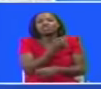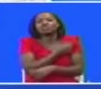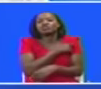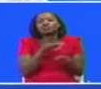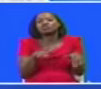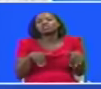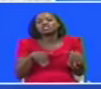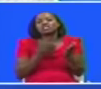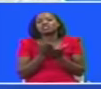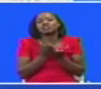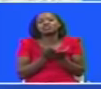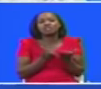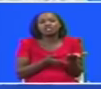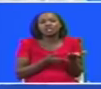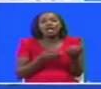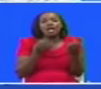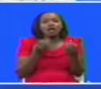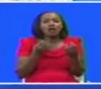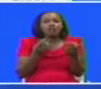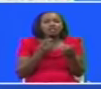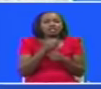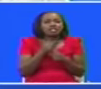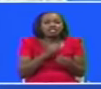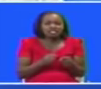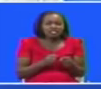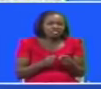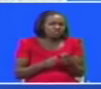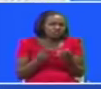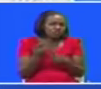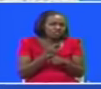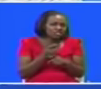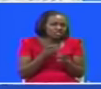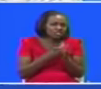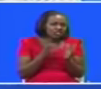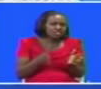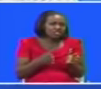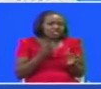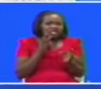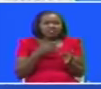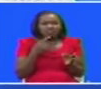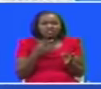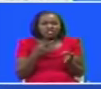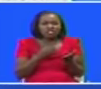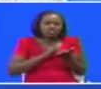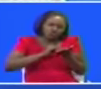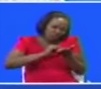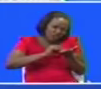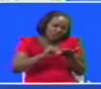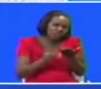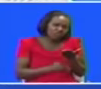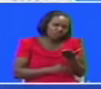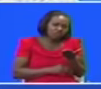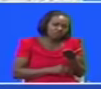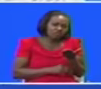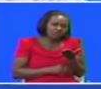wakiongojea kuhudumiwa, na miaka mingapi utajaza pale? Sasa jambo la ulisema la kubwa. Kuna kitabu nimeandika